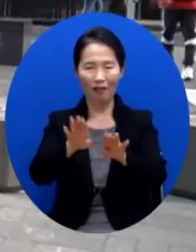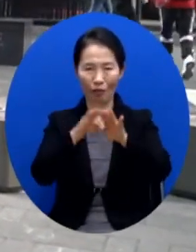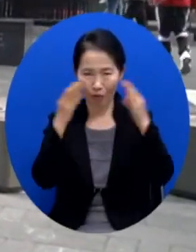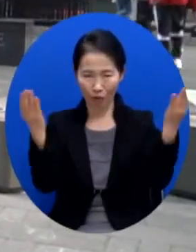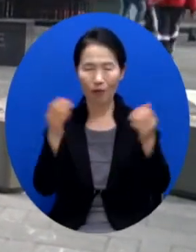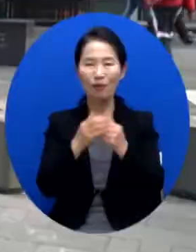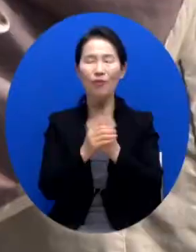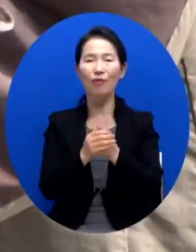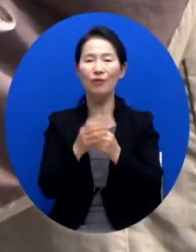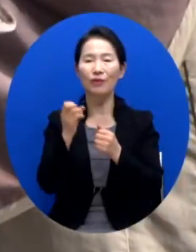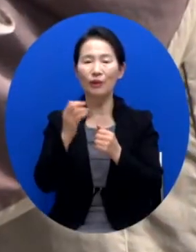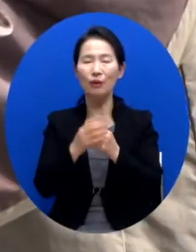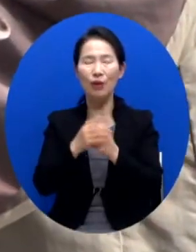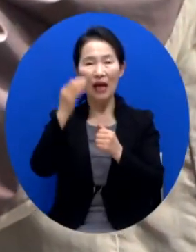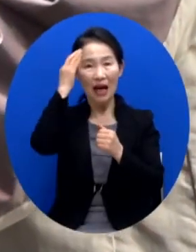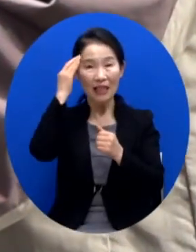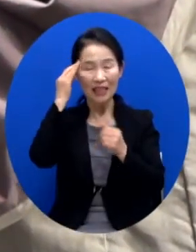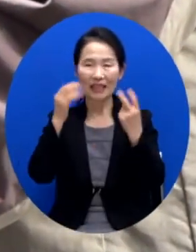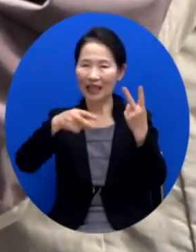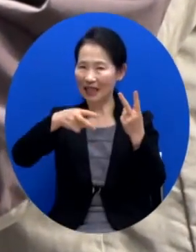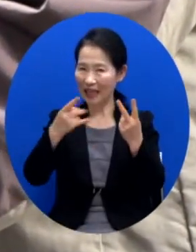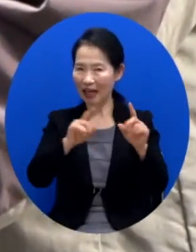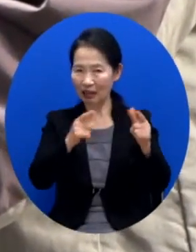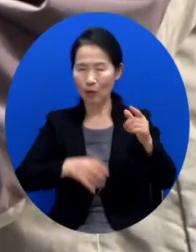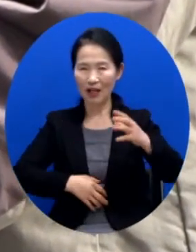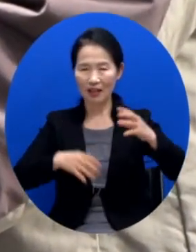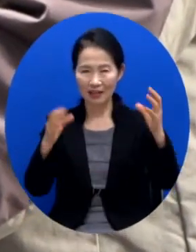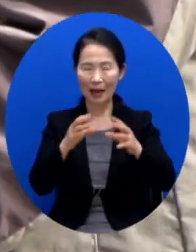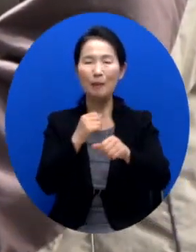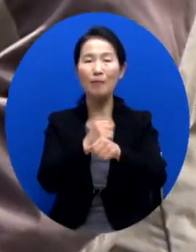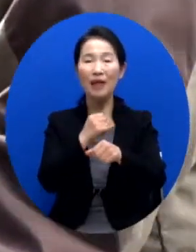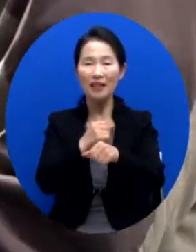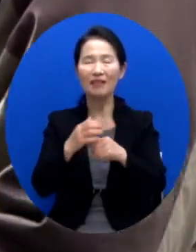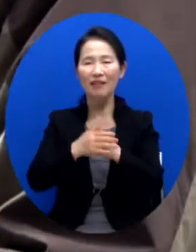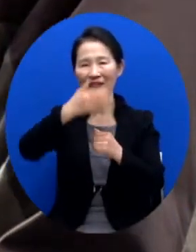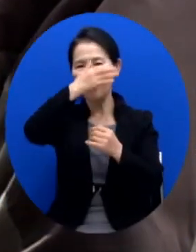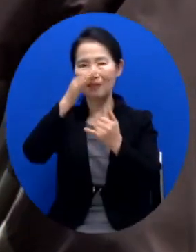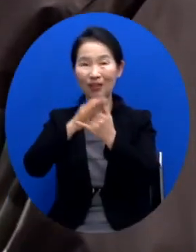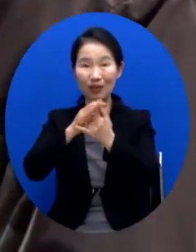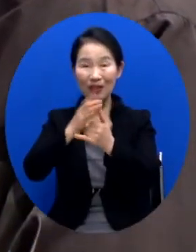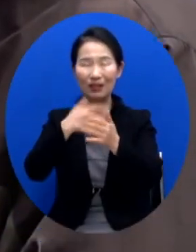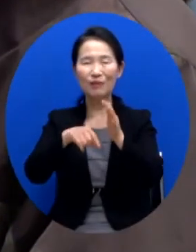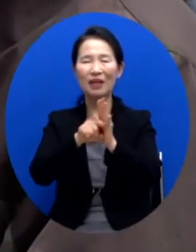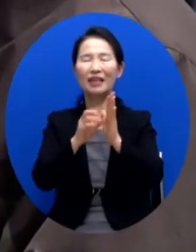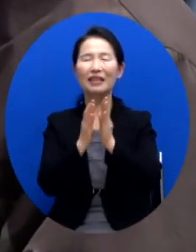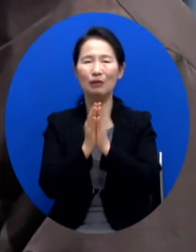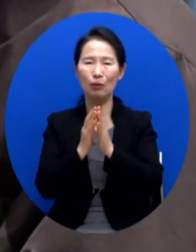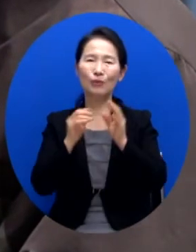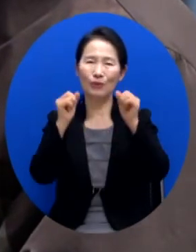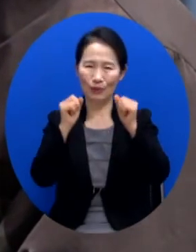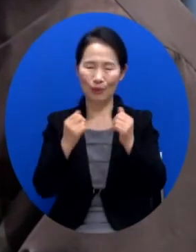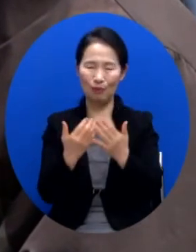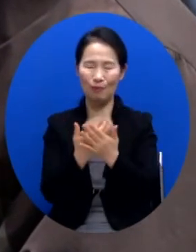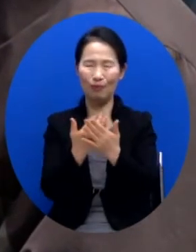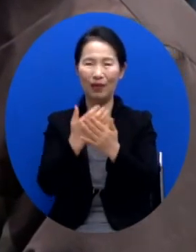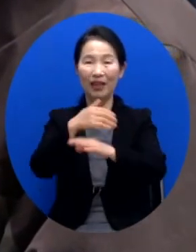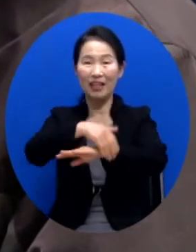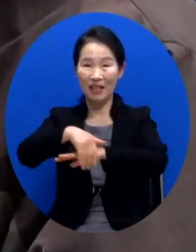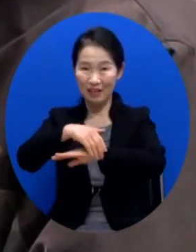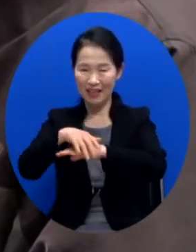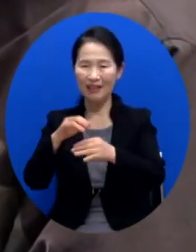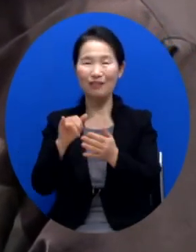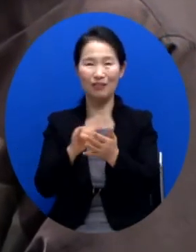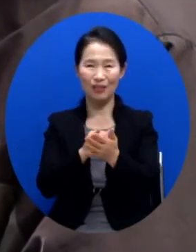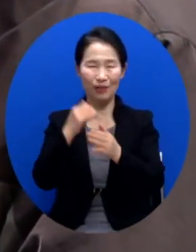한인 2세 리더들 과연 앞에 다음 세대를 세워가는 기도 운동 으로 발전시켜 나갈 계획입니다 뉴욕에서